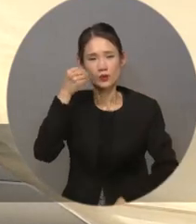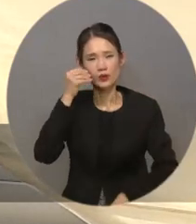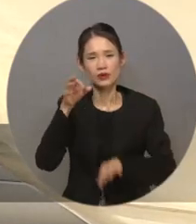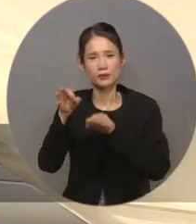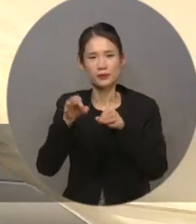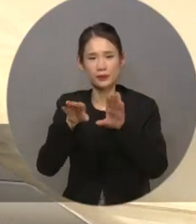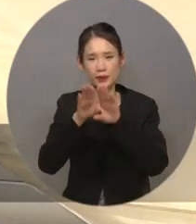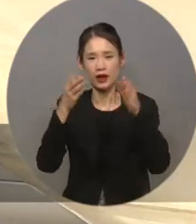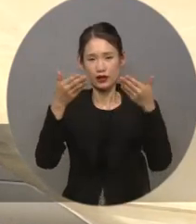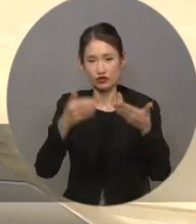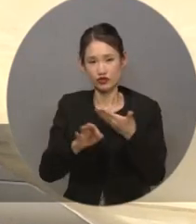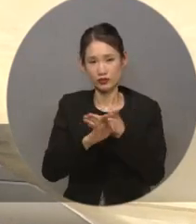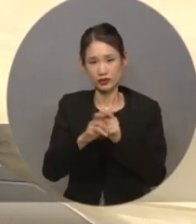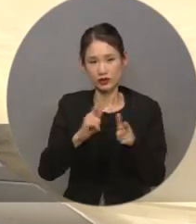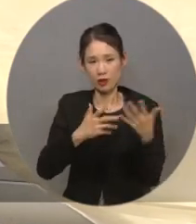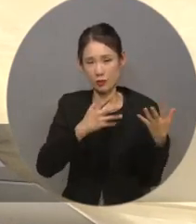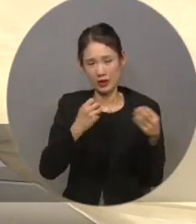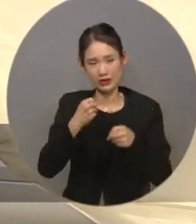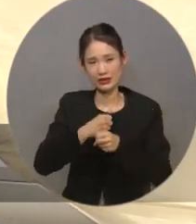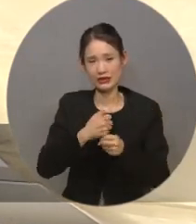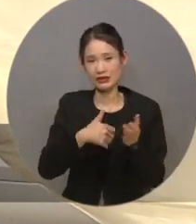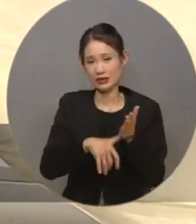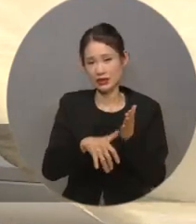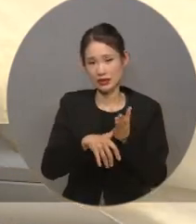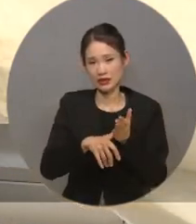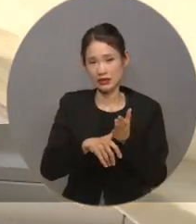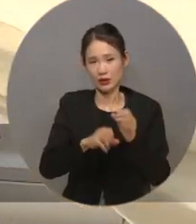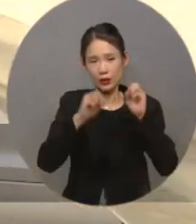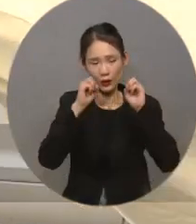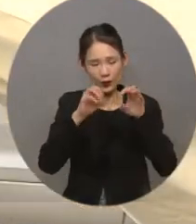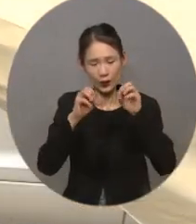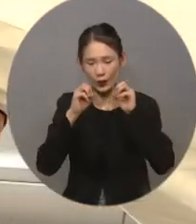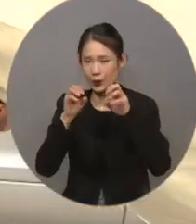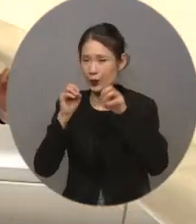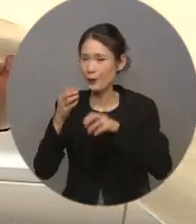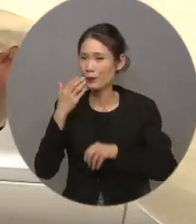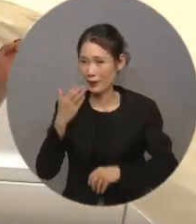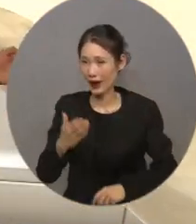열어주시면 보다 많은 생산품을 사람들에게 이렇게 홍보할 수 있을 것 같습니다.